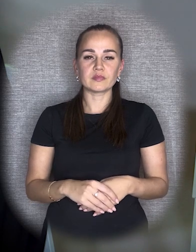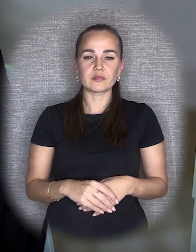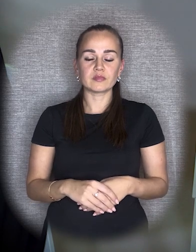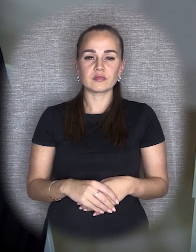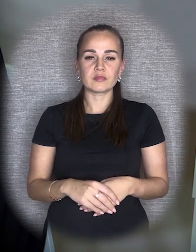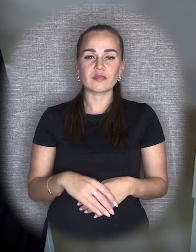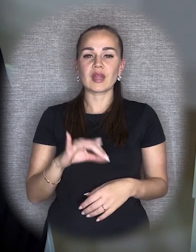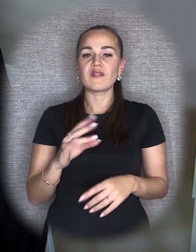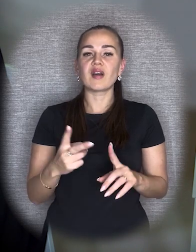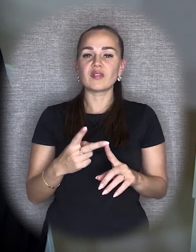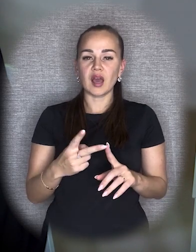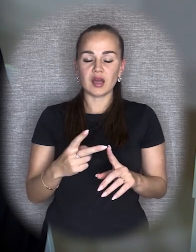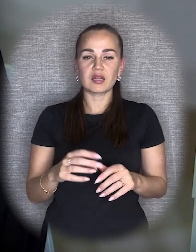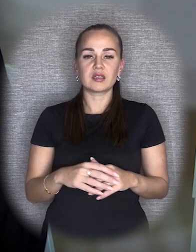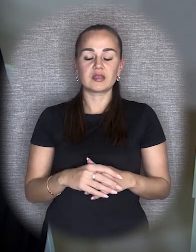во-вторых,